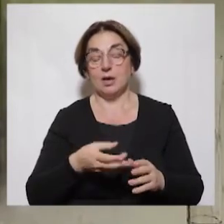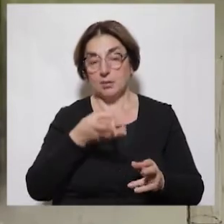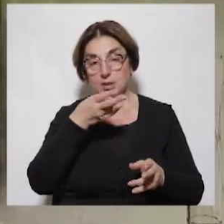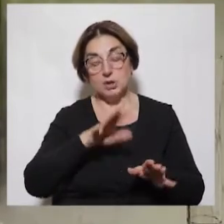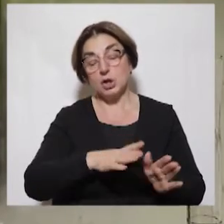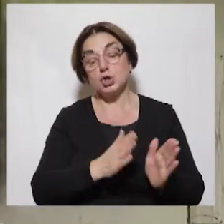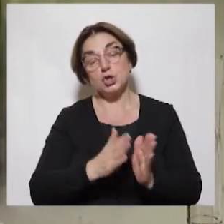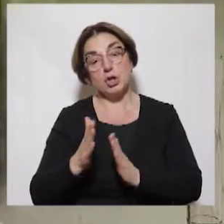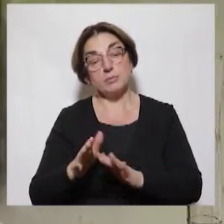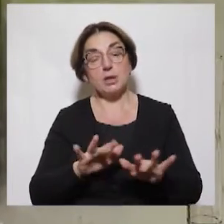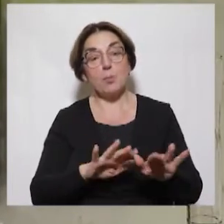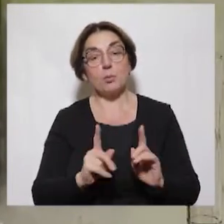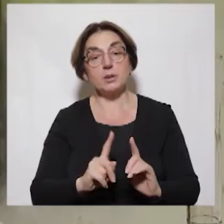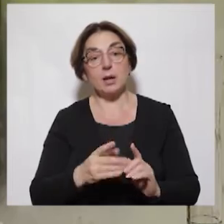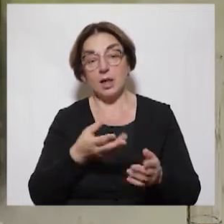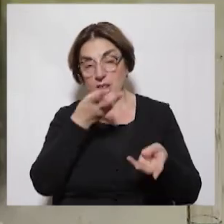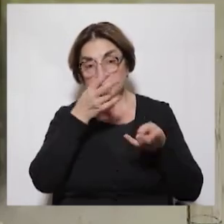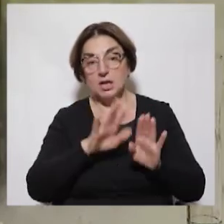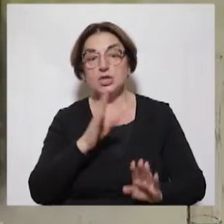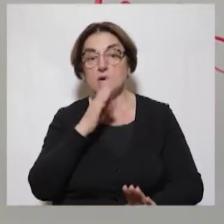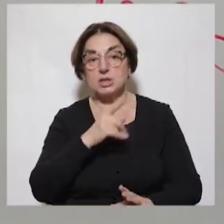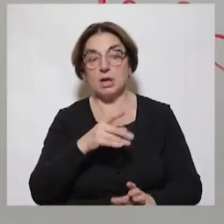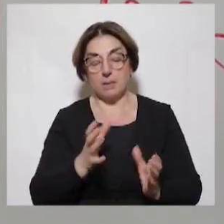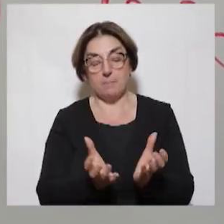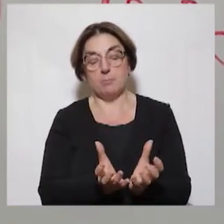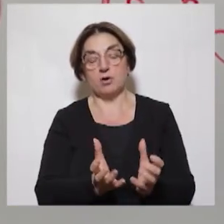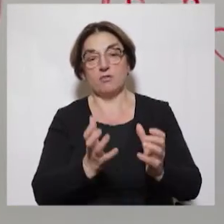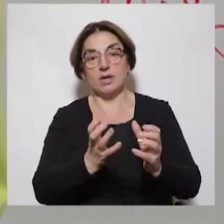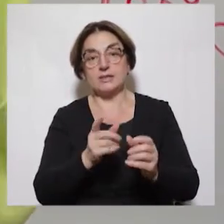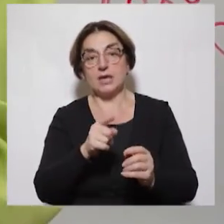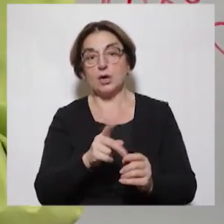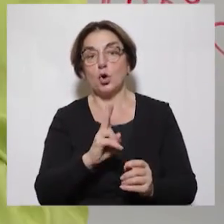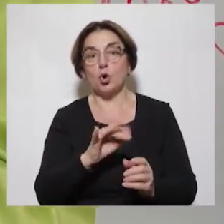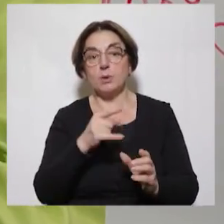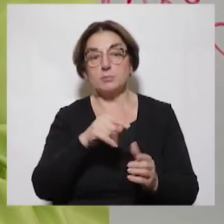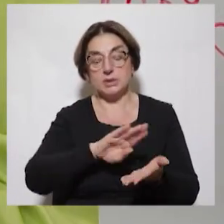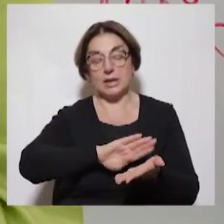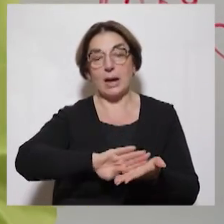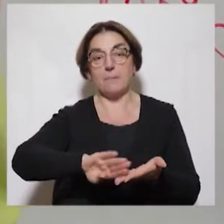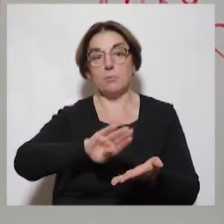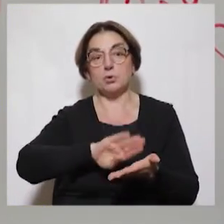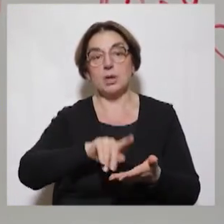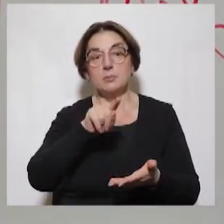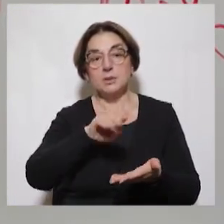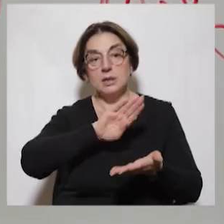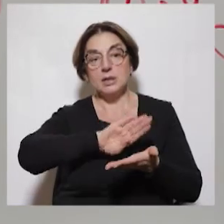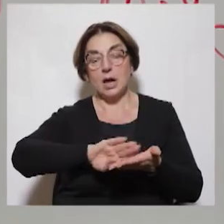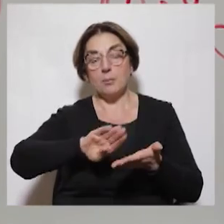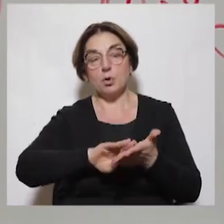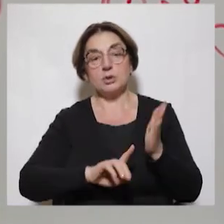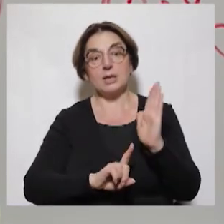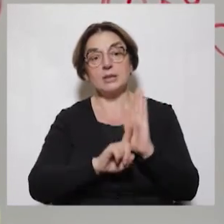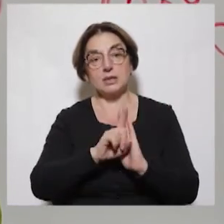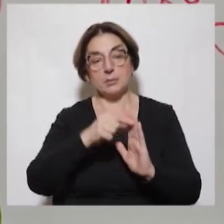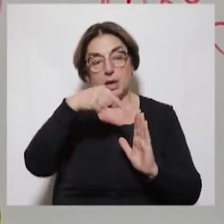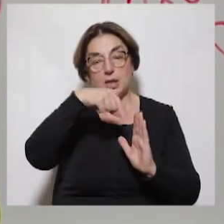რა არის შემდეგი პროცესი. უკვე დაგვრჩა წყალი მხოლოდ და მხოლოდ ჩვენ გვარძიერა კოლბაში და ახლა უკვე იწყება მისი გამოხდა. მისი გამოხდა